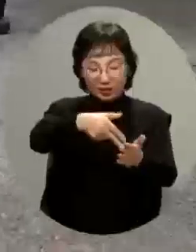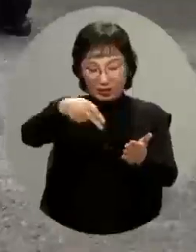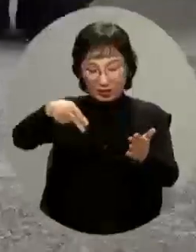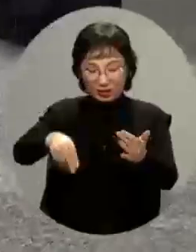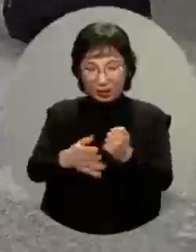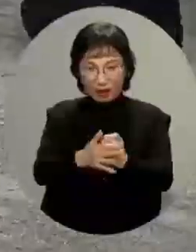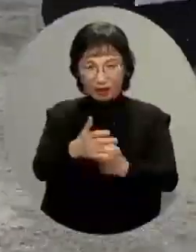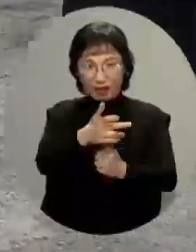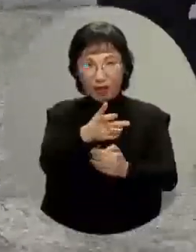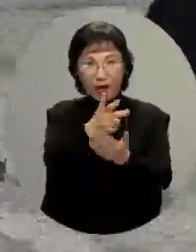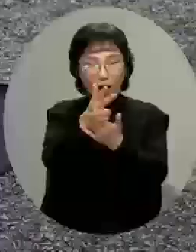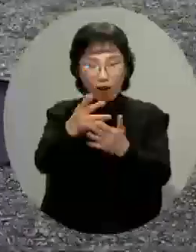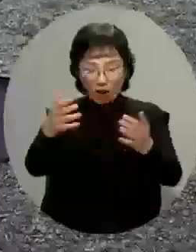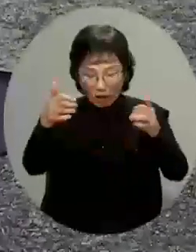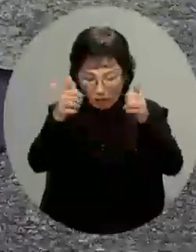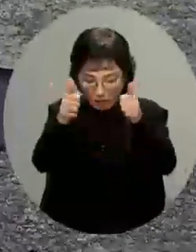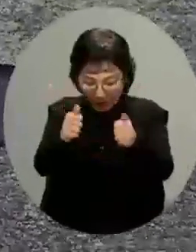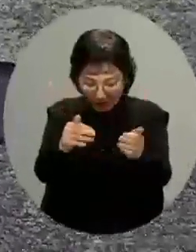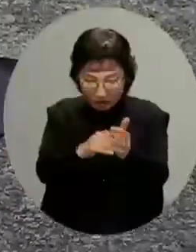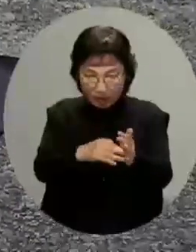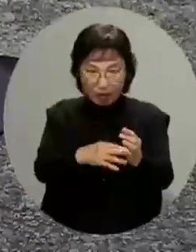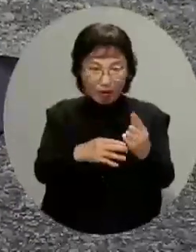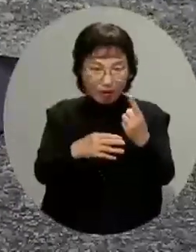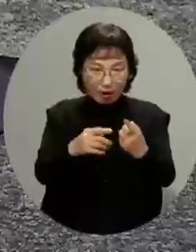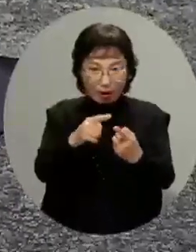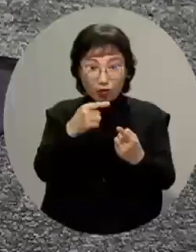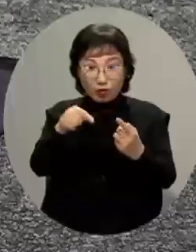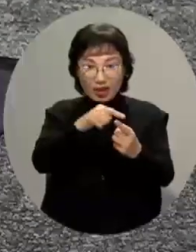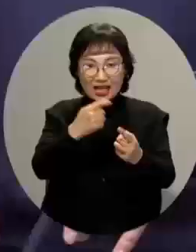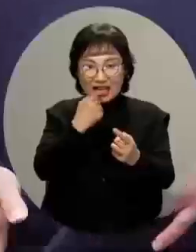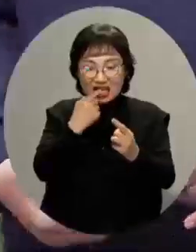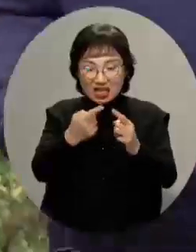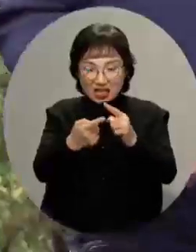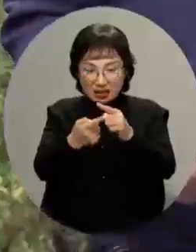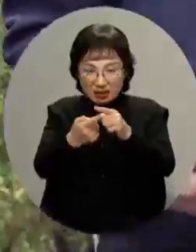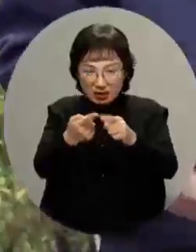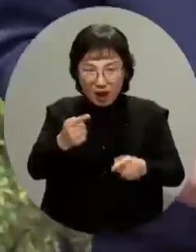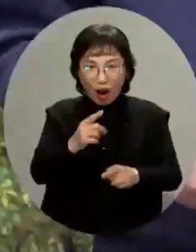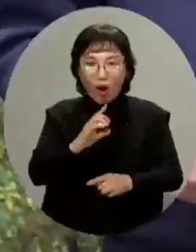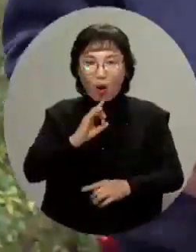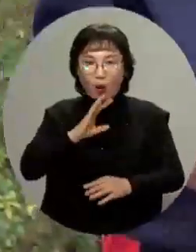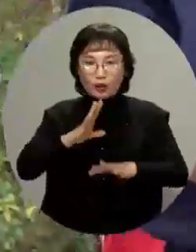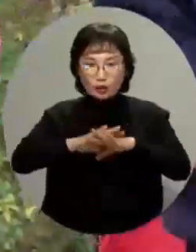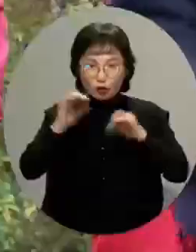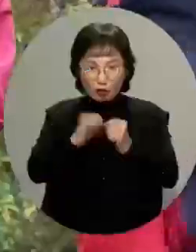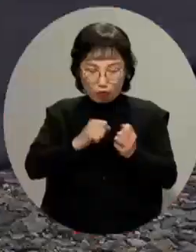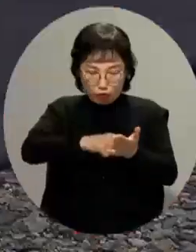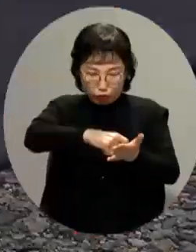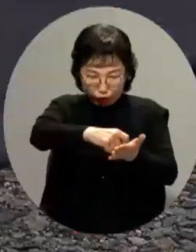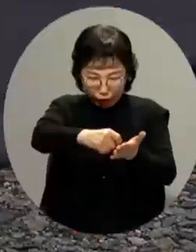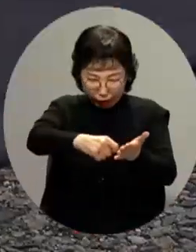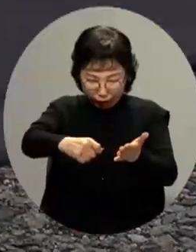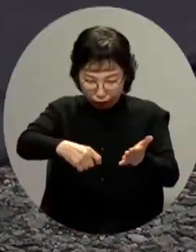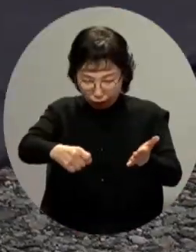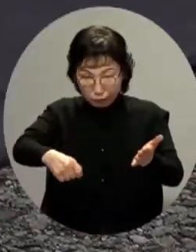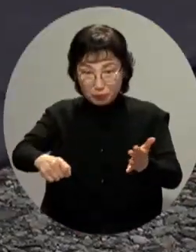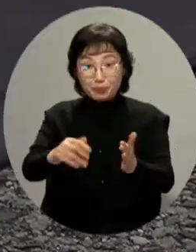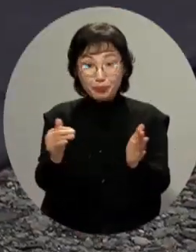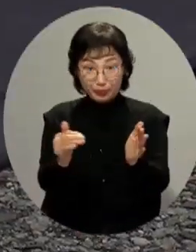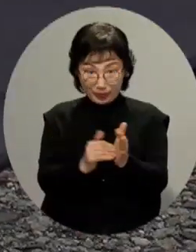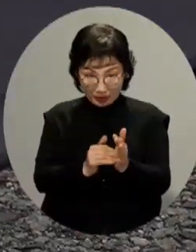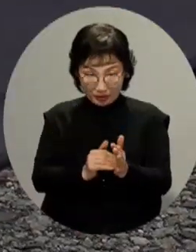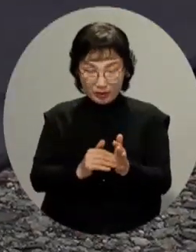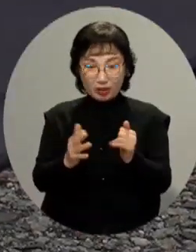큰절을 올리더니 검지 손가락을 베어 하얀 종이 위에 오직 전북이라는 글씨를 써내립니다.